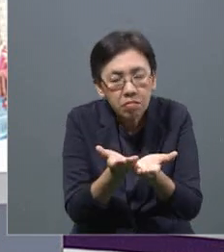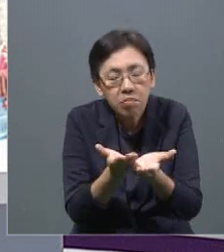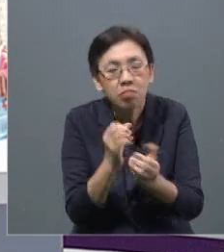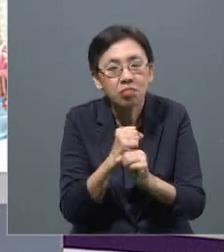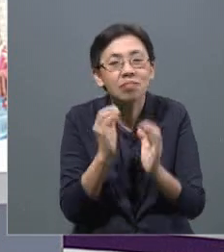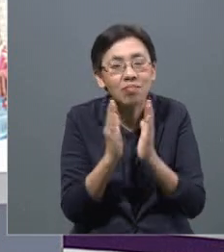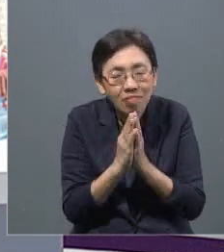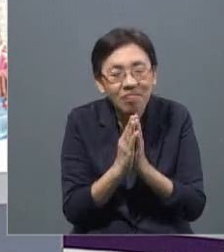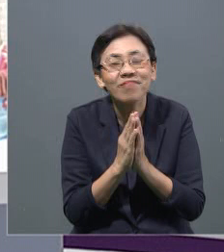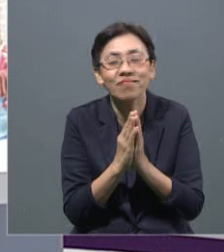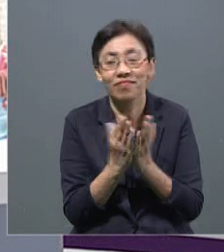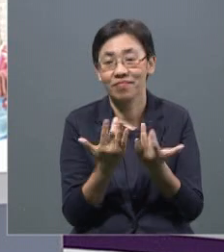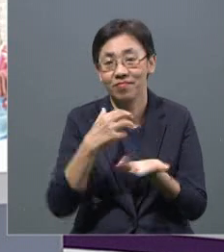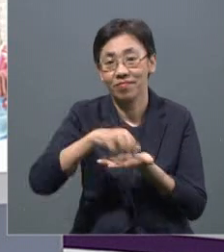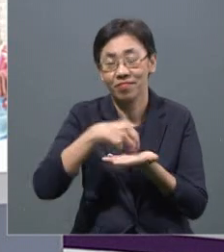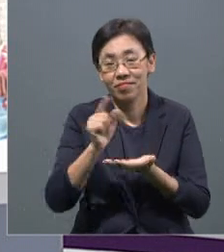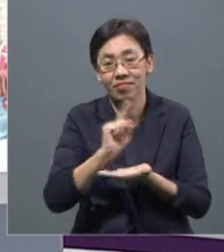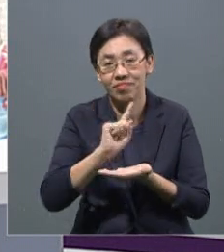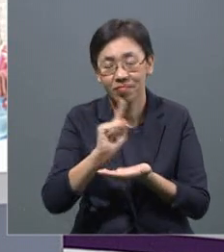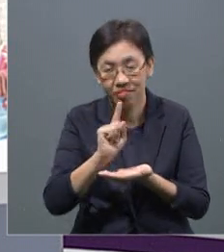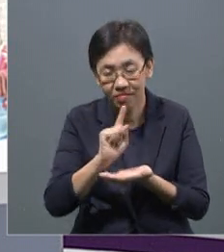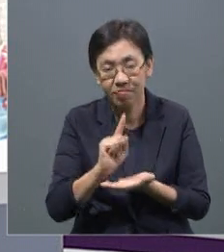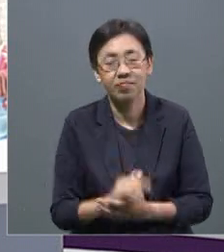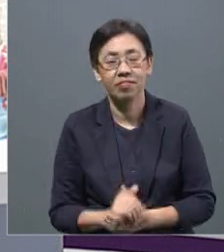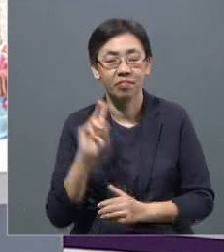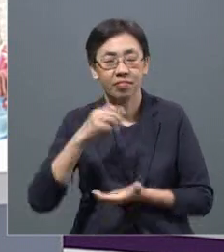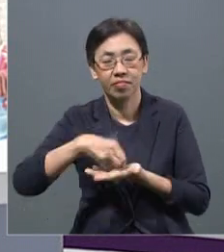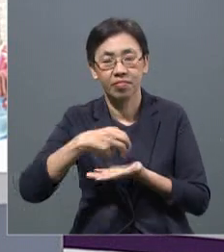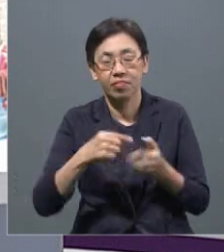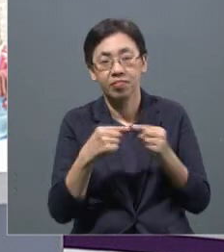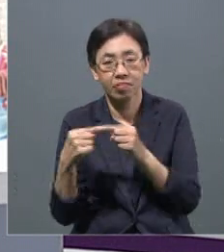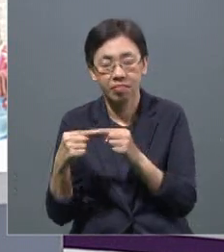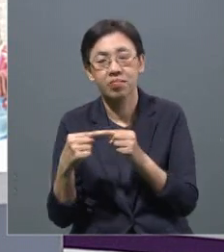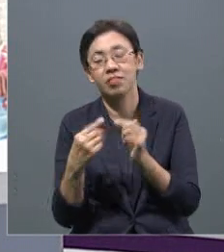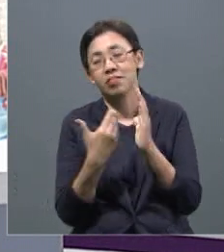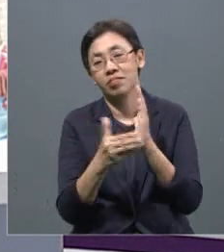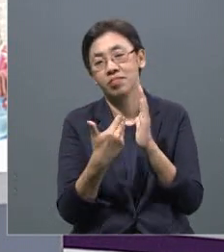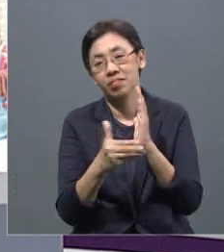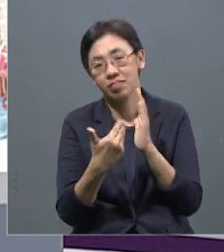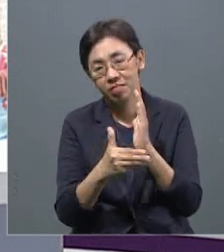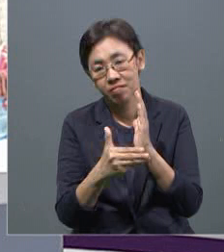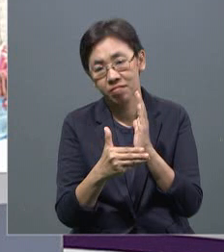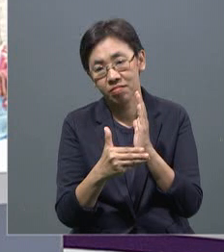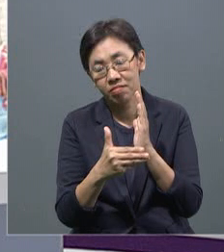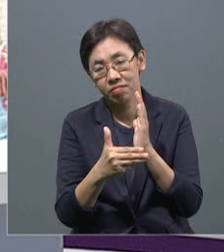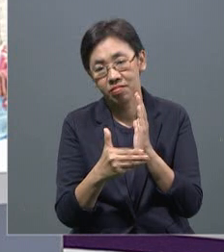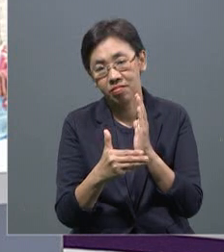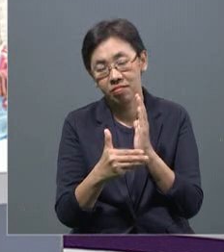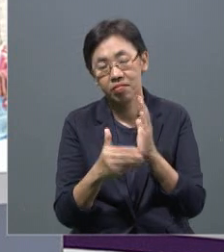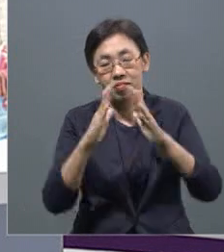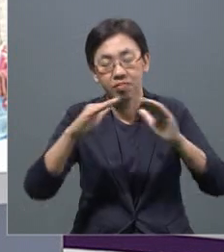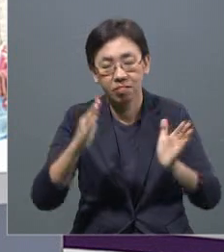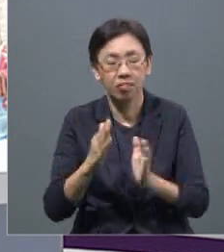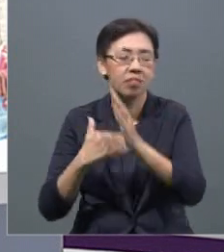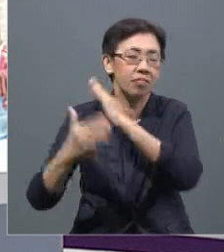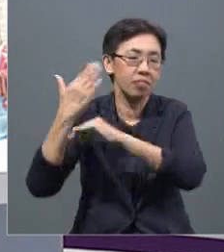อานิสงส์กันติดตามบรรยากาศทั้งหมดนะครับจากคุณณัฐพงษ์เรืองวิริยานุกูลผู้สื่อข่าวของเรารายงานมาจากเขื่อนโบราณวิถีไทยบ้